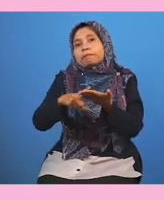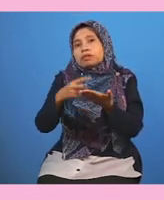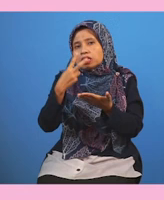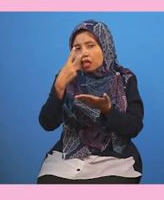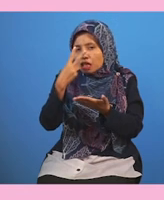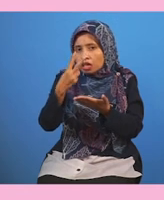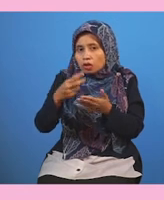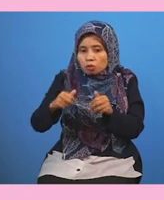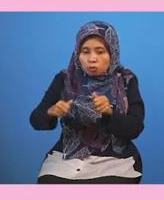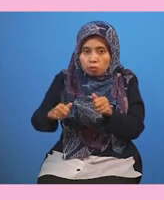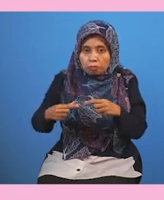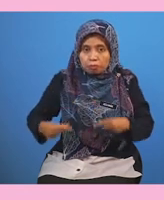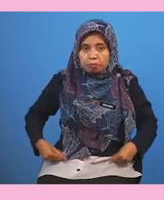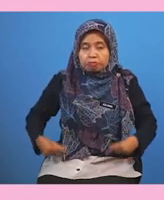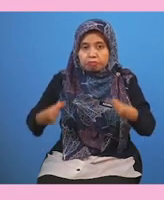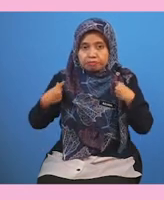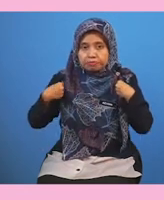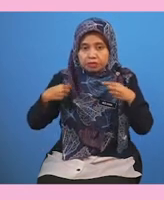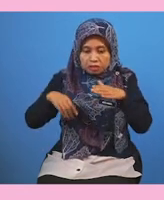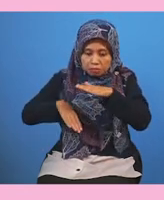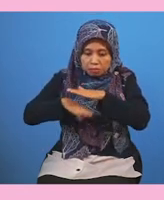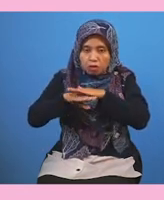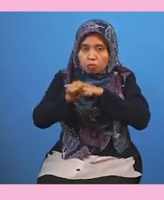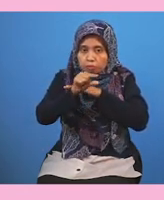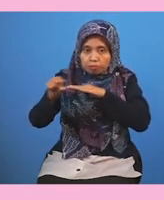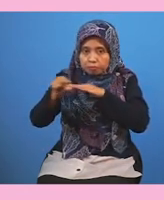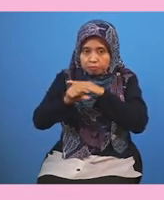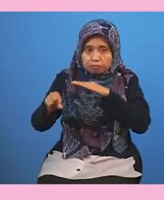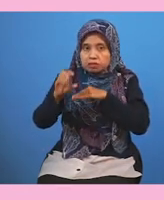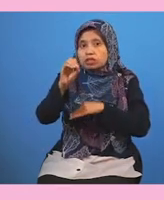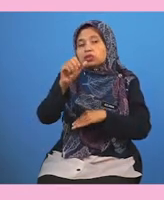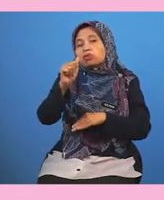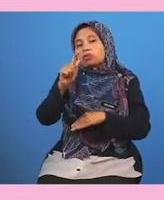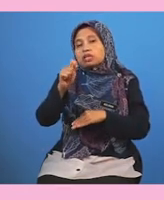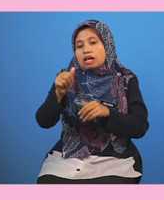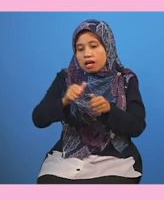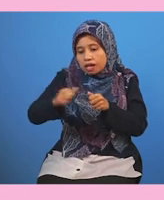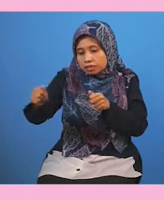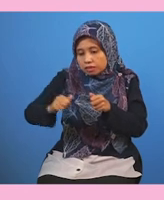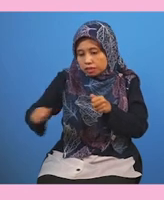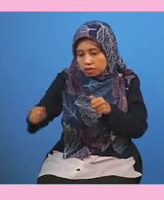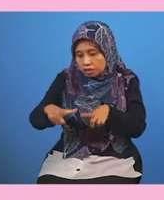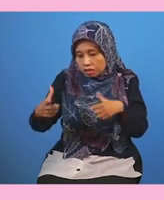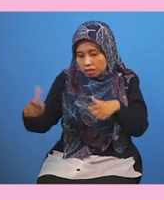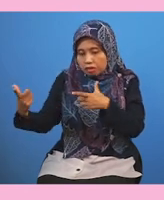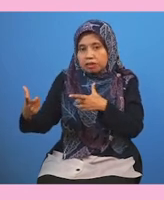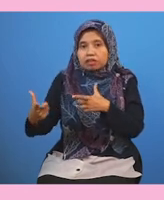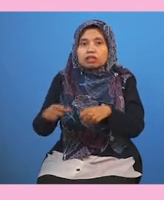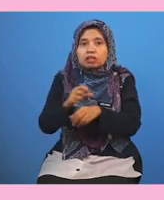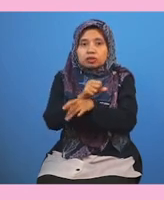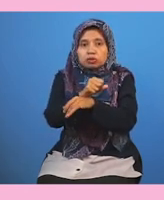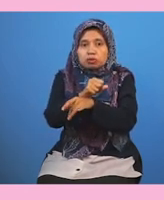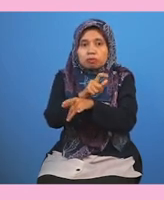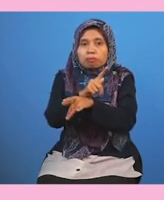Perhatikan pergerakan larva di bawah lapisan oud. Asingkan kumbang dewasa ke bekas lain dan akhir